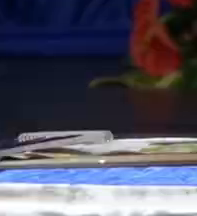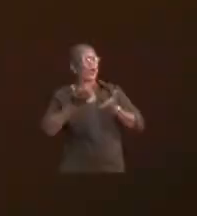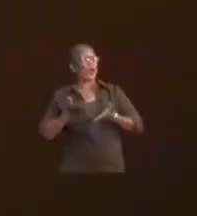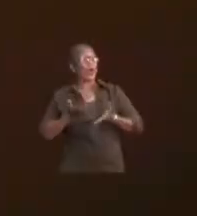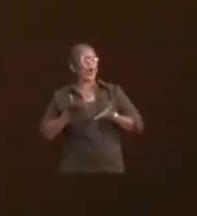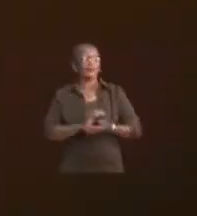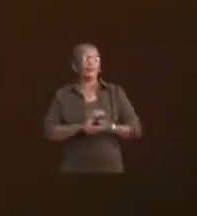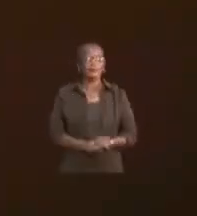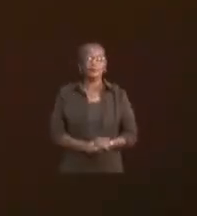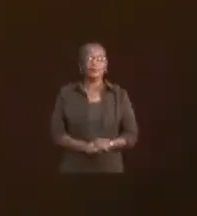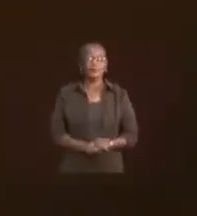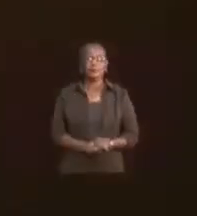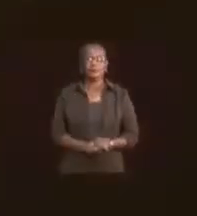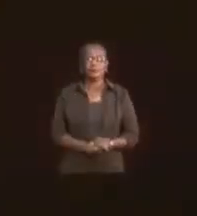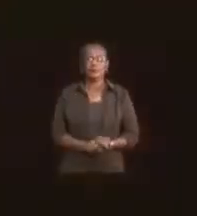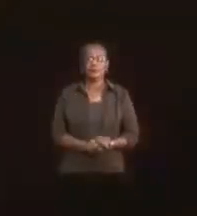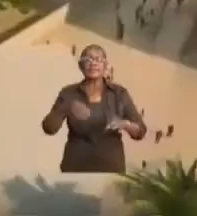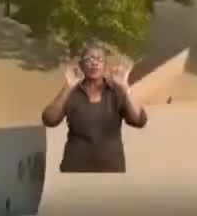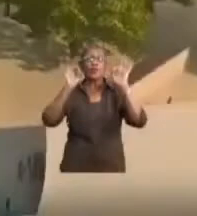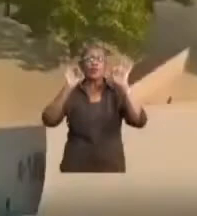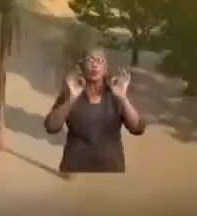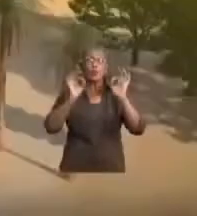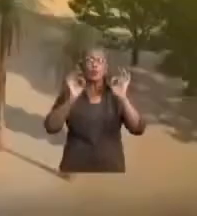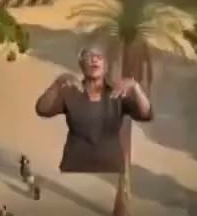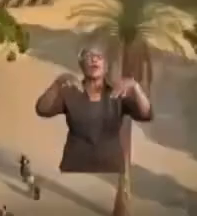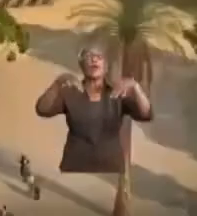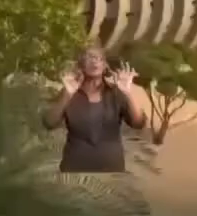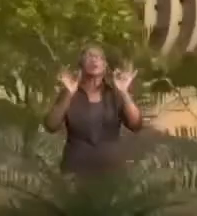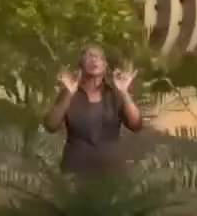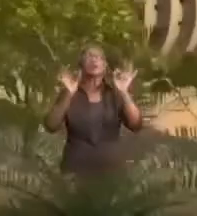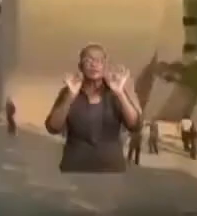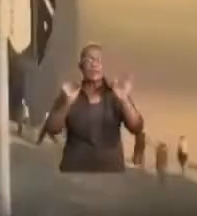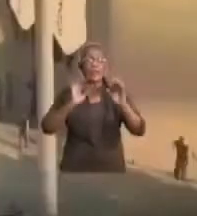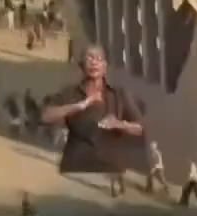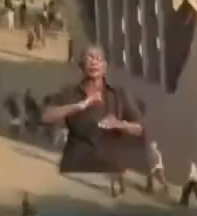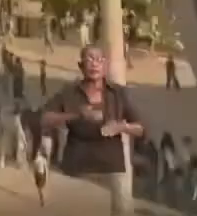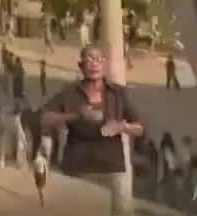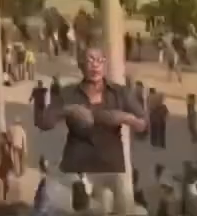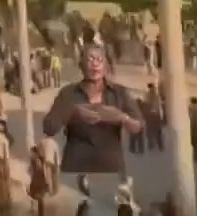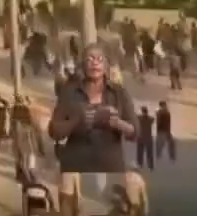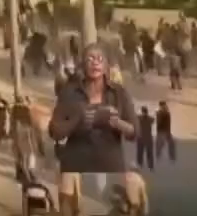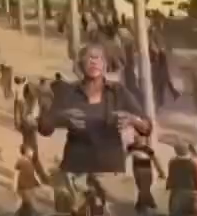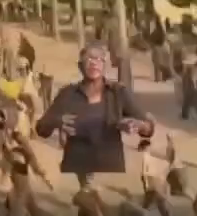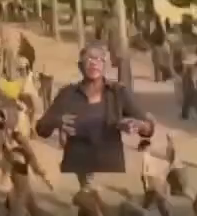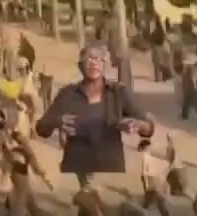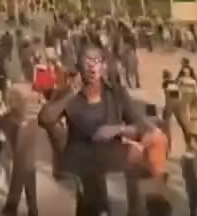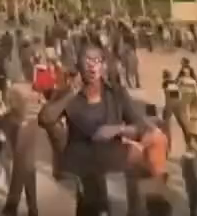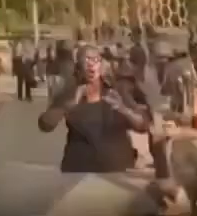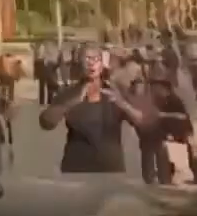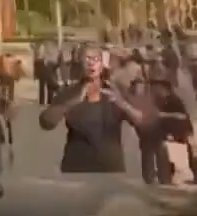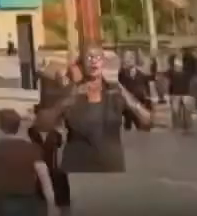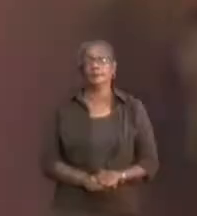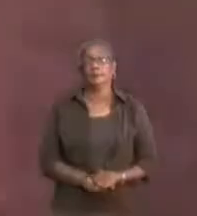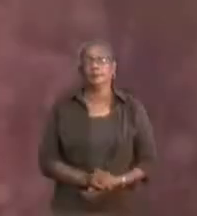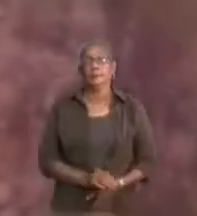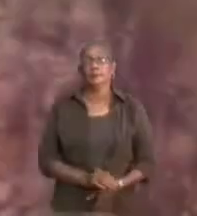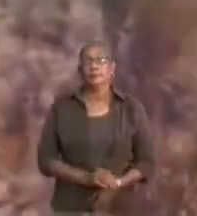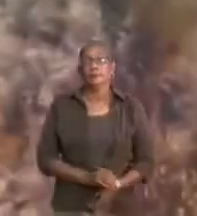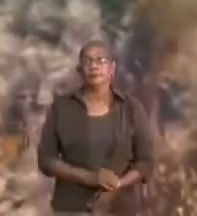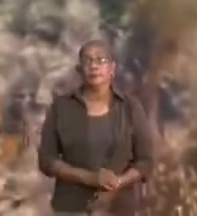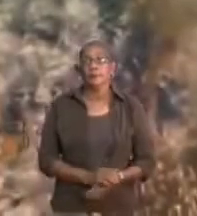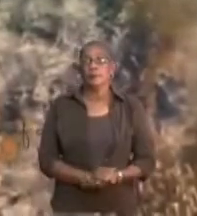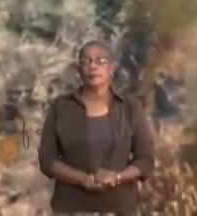enzovoort. Er zullen 193 landen meedoen aan deze expo. En als wij ontwikkeling willen brengen, moeten wij serieus bezig